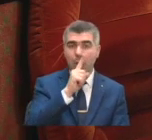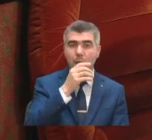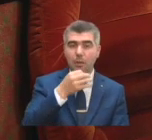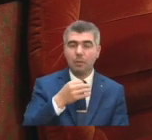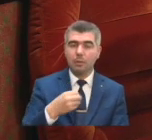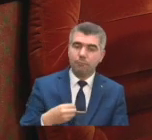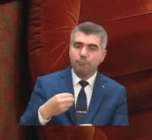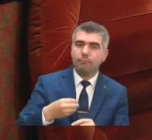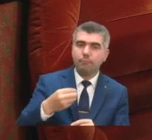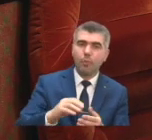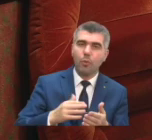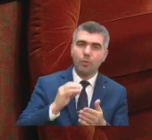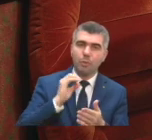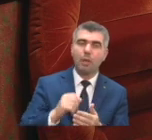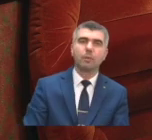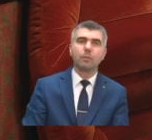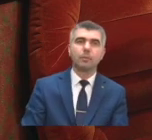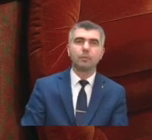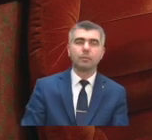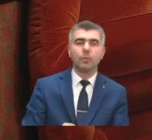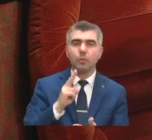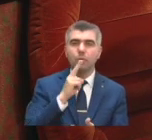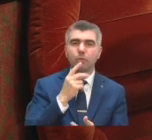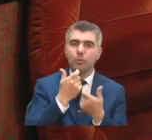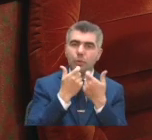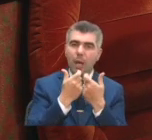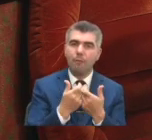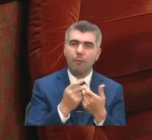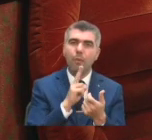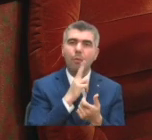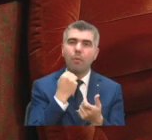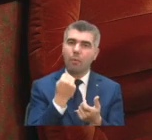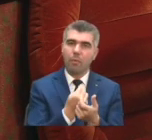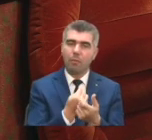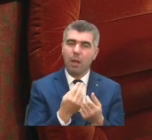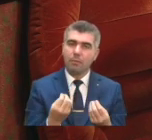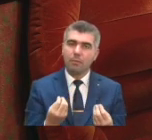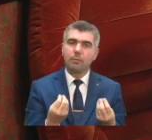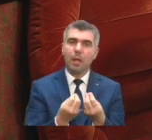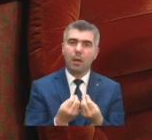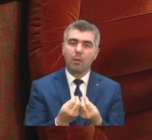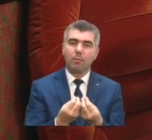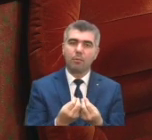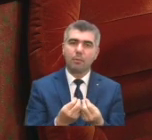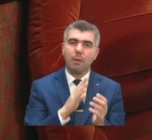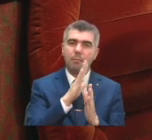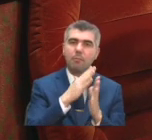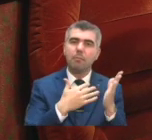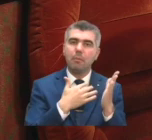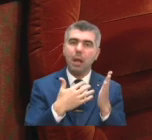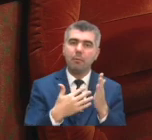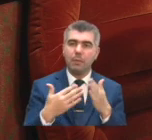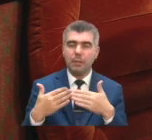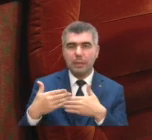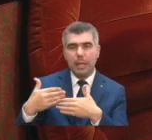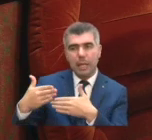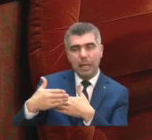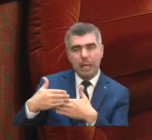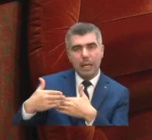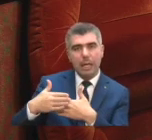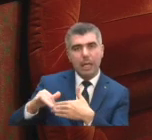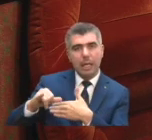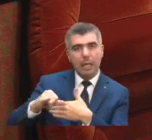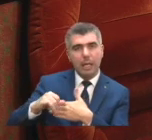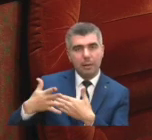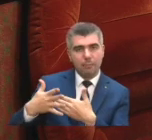نتجاوزوا هذا الإشكال وتنشوفوا مع الحكومة أنه كذلك في إطار البرنامج ديال تقليص الفوارق المجالية أن الدار